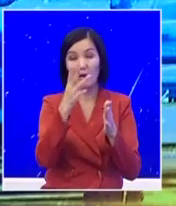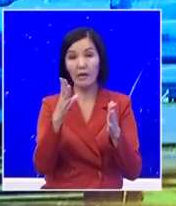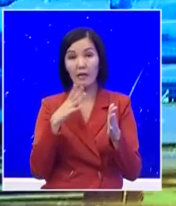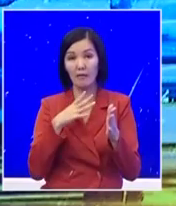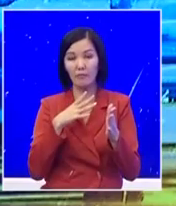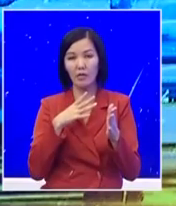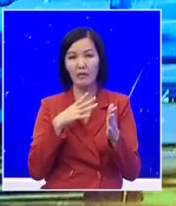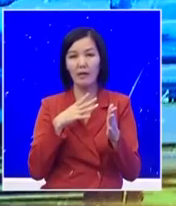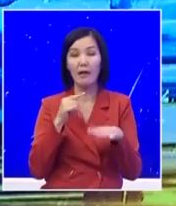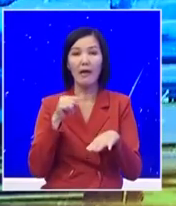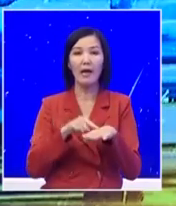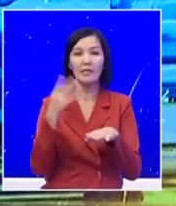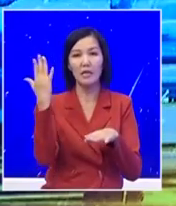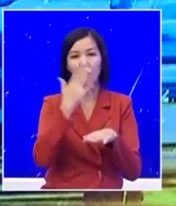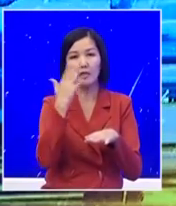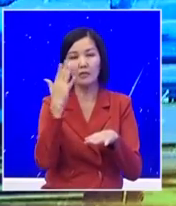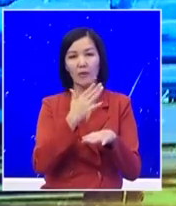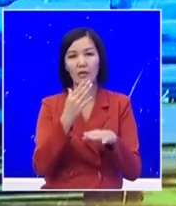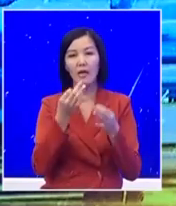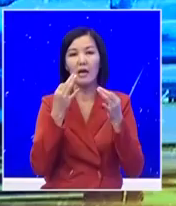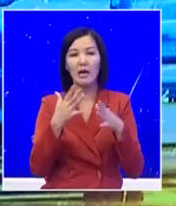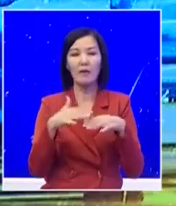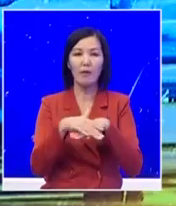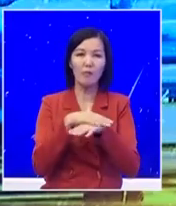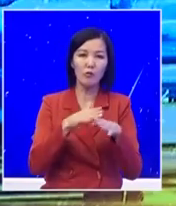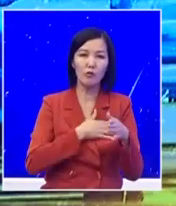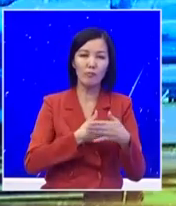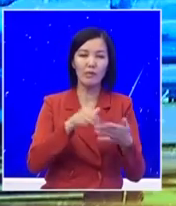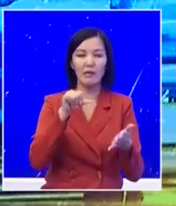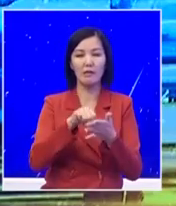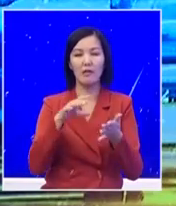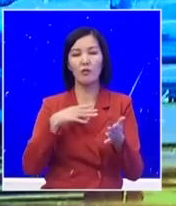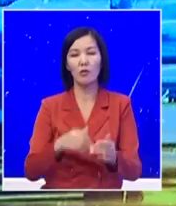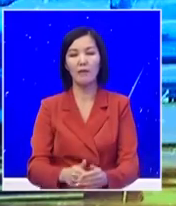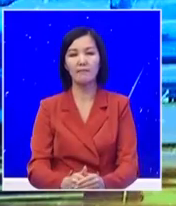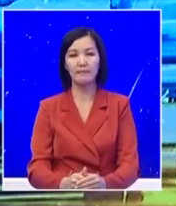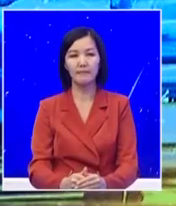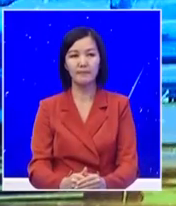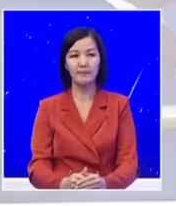қаралым жинады. Әсерлі жазбаны бөлісуге қарапайым көпшілікте белсенділік танытуда.